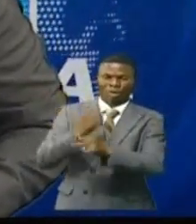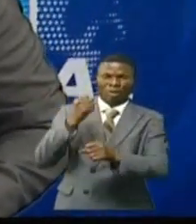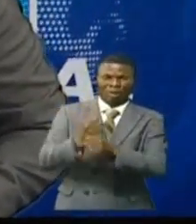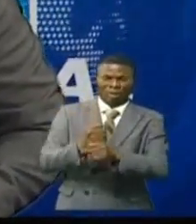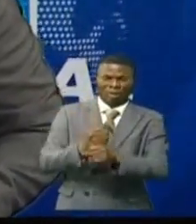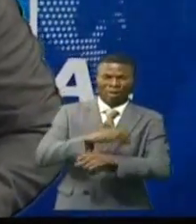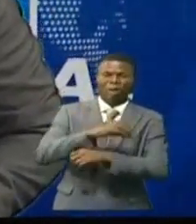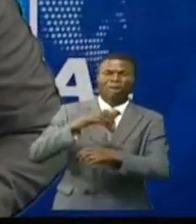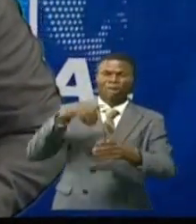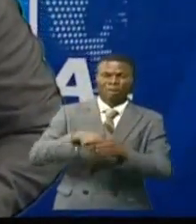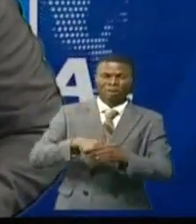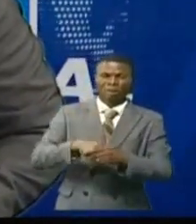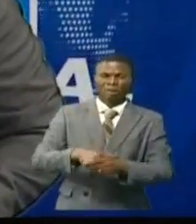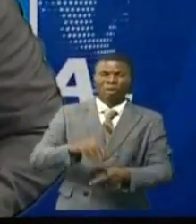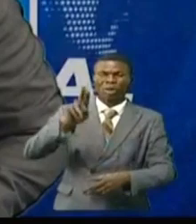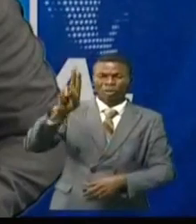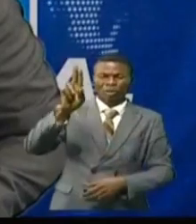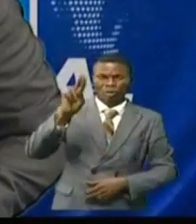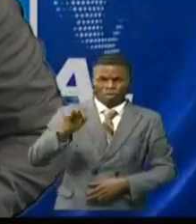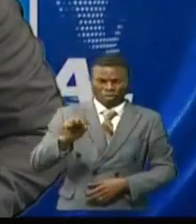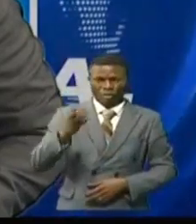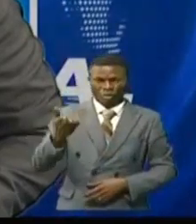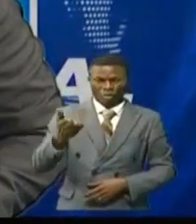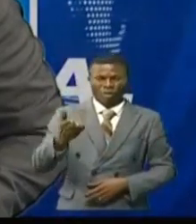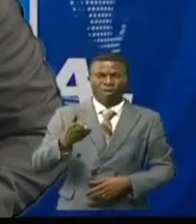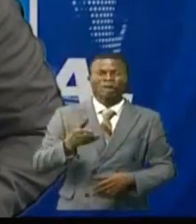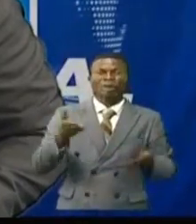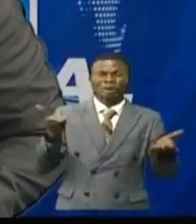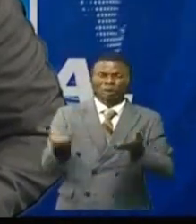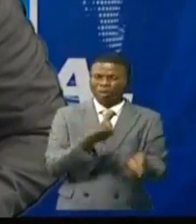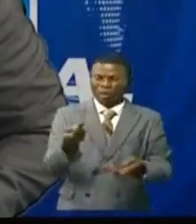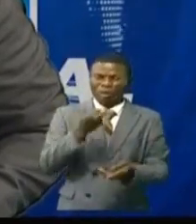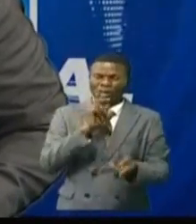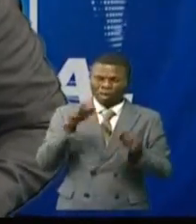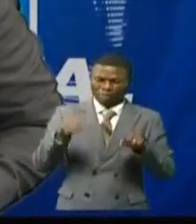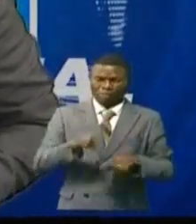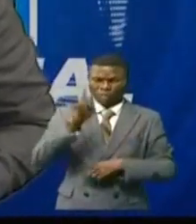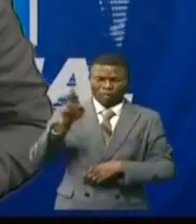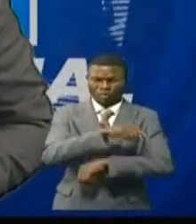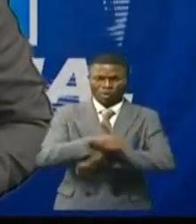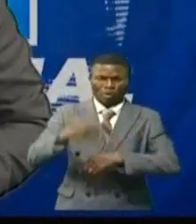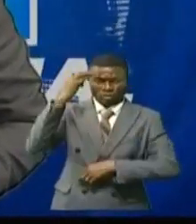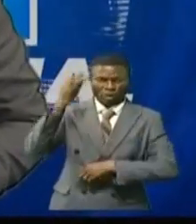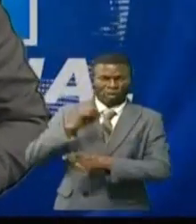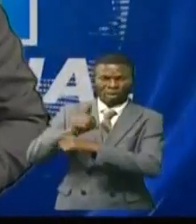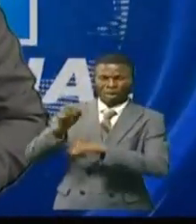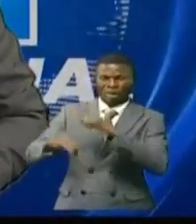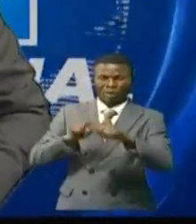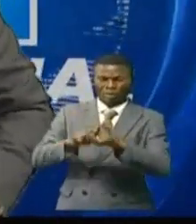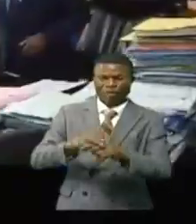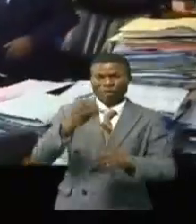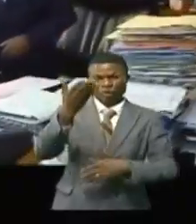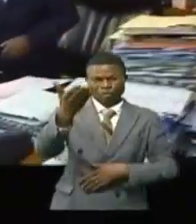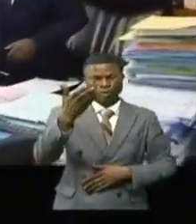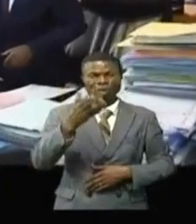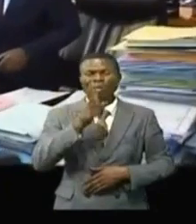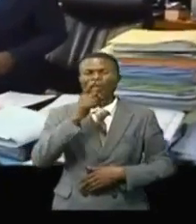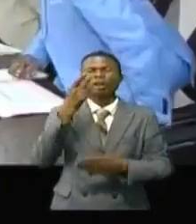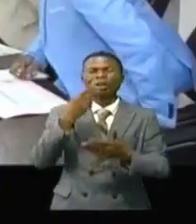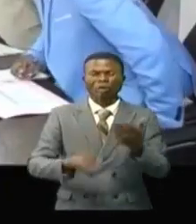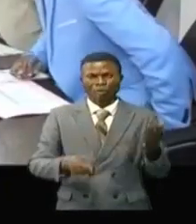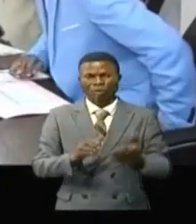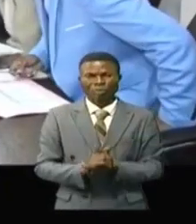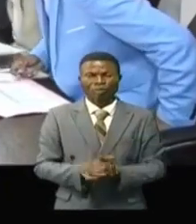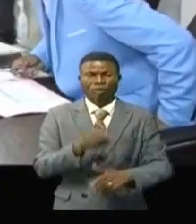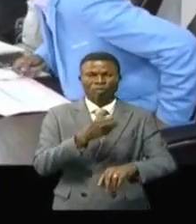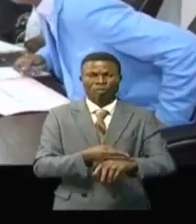au sein de la MONUSCO. Kassim Diagne était ce vendredi au ministère de la Défense. Jojo Ndibo. La MONUSCO à